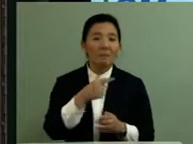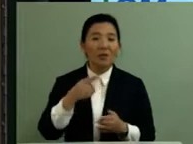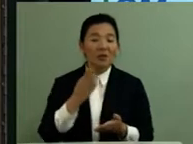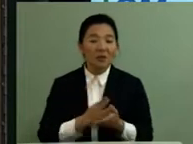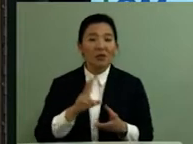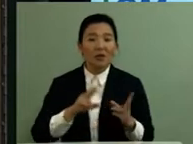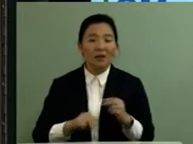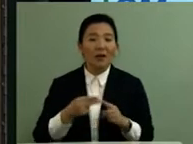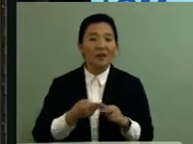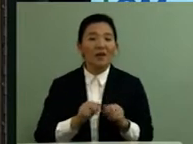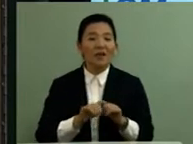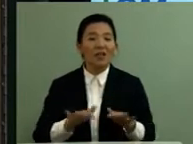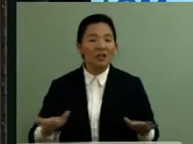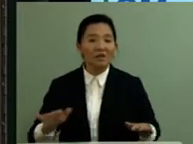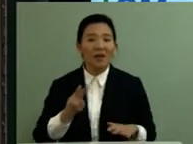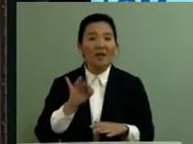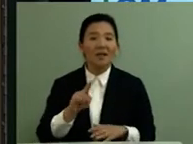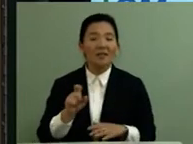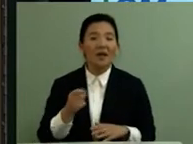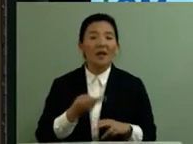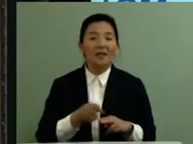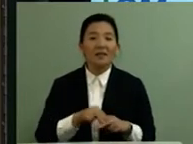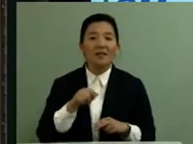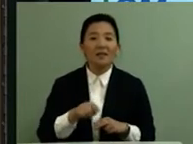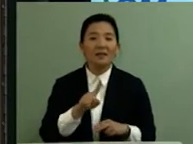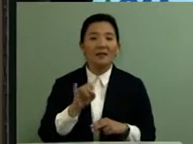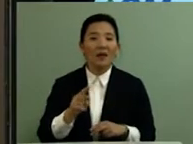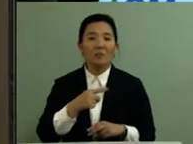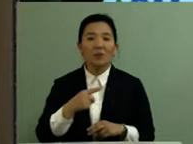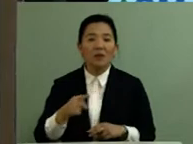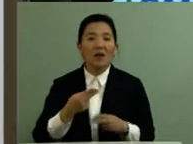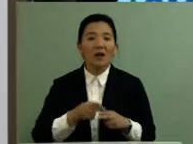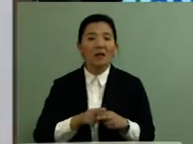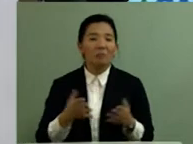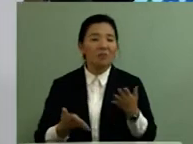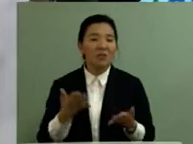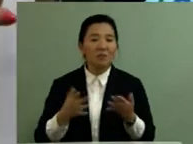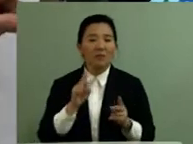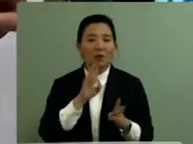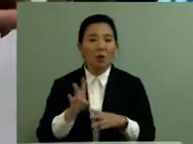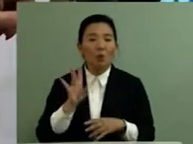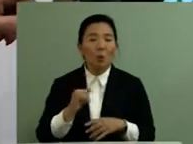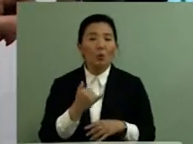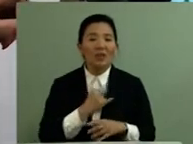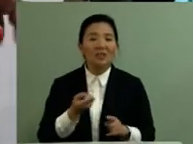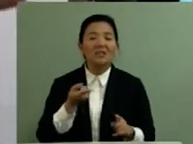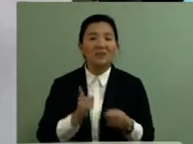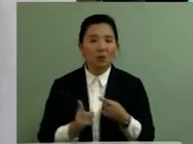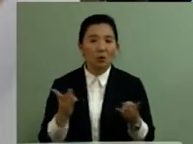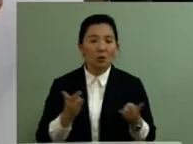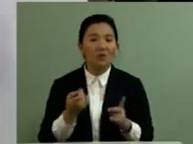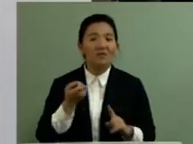это рассеивающая линза, и здесь знак минус – мнимое изображение. Но у нас действительное